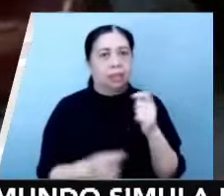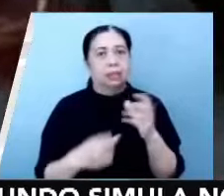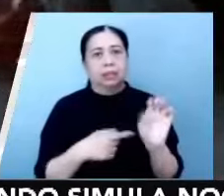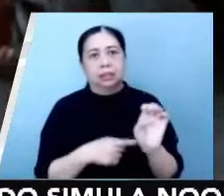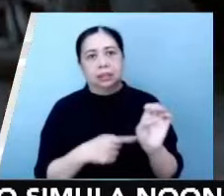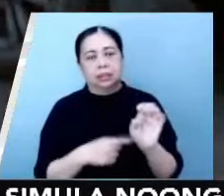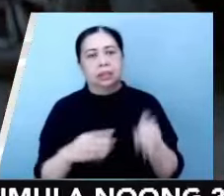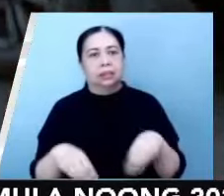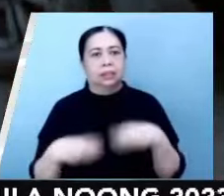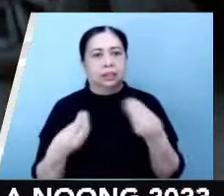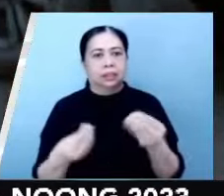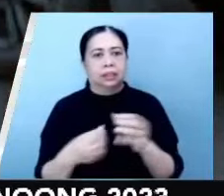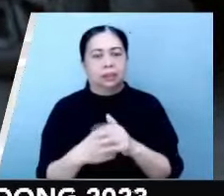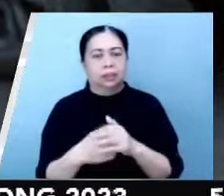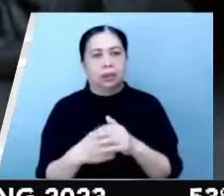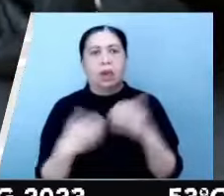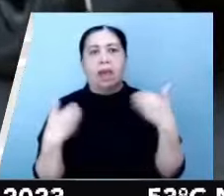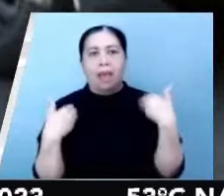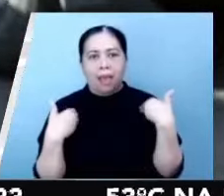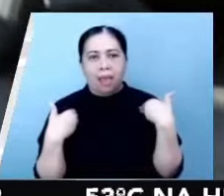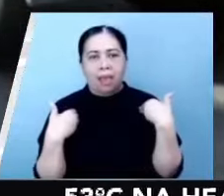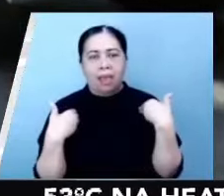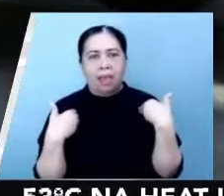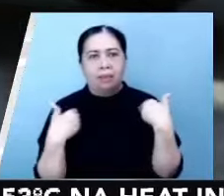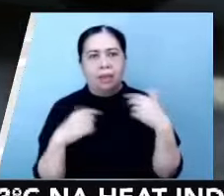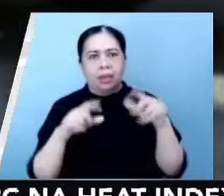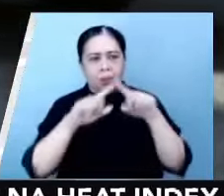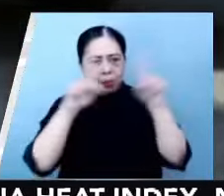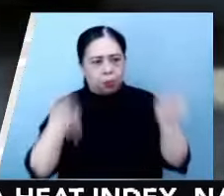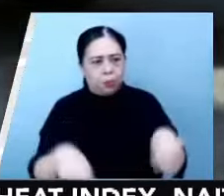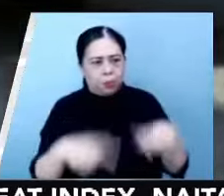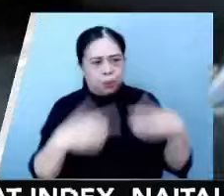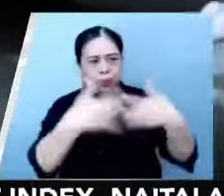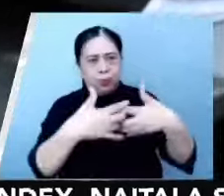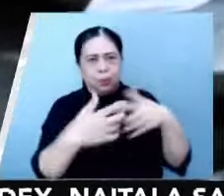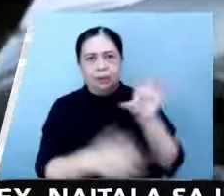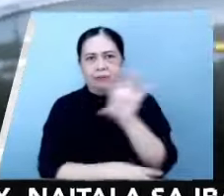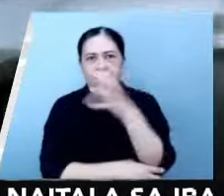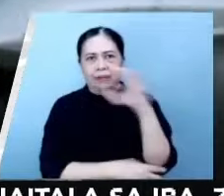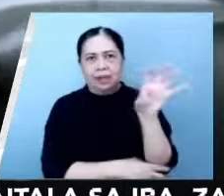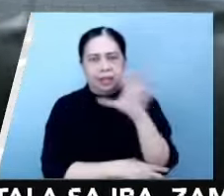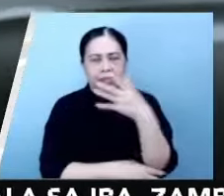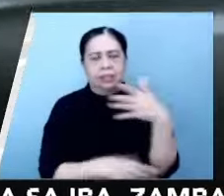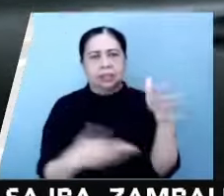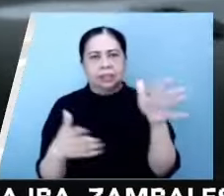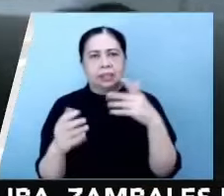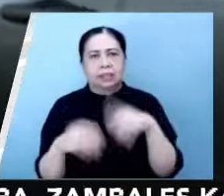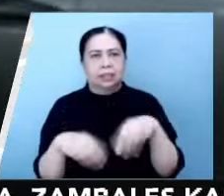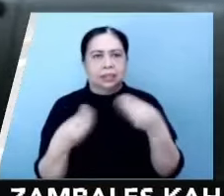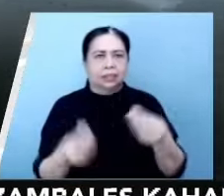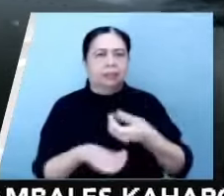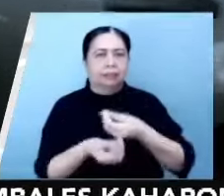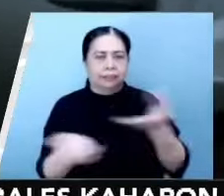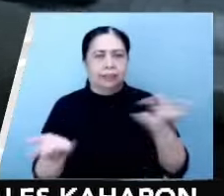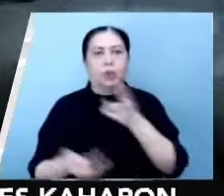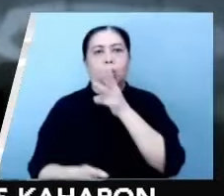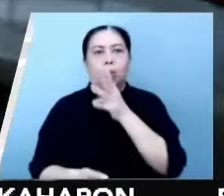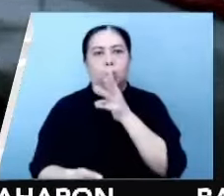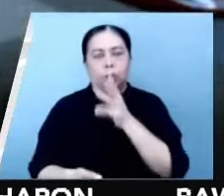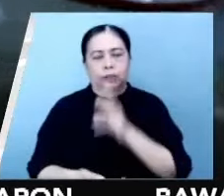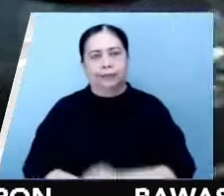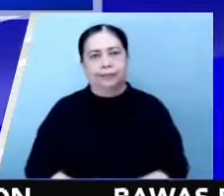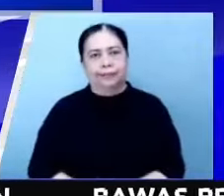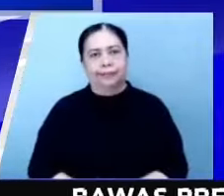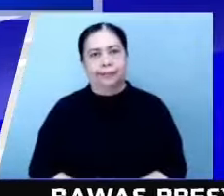mga merong mga evaporated fans sa mga critical areas at namimigay din sila ng tubig sa mga pasahero. Maraming